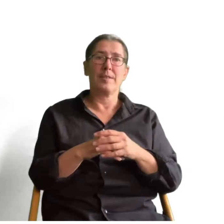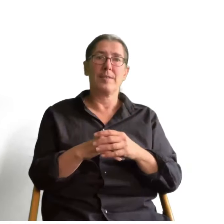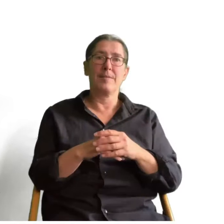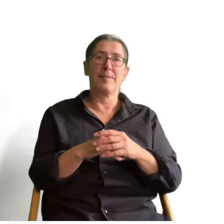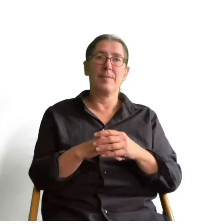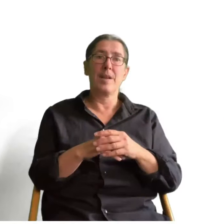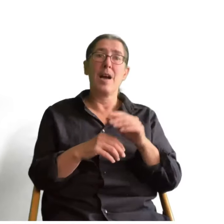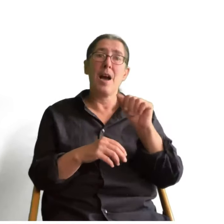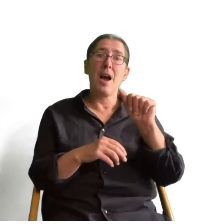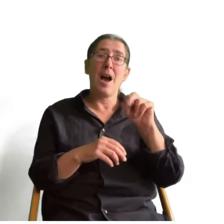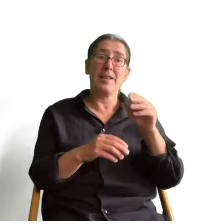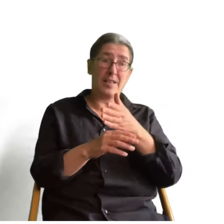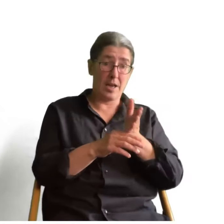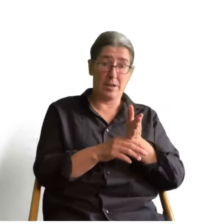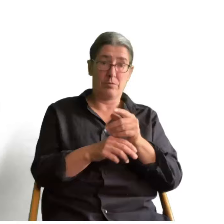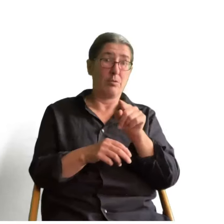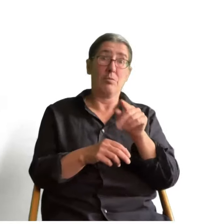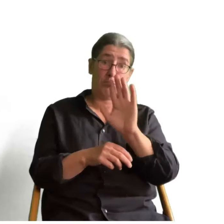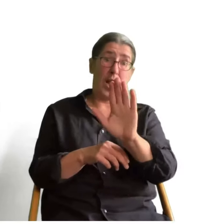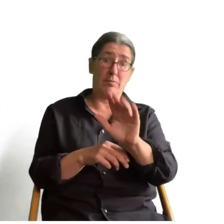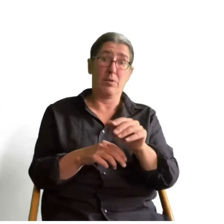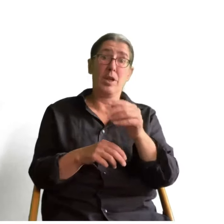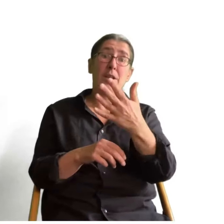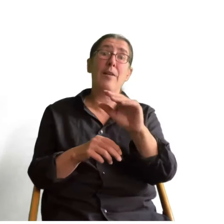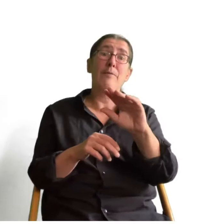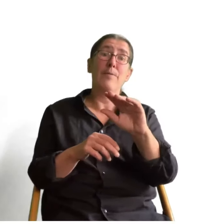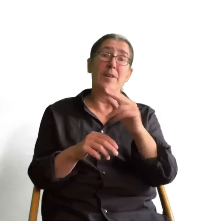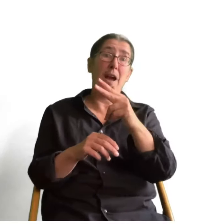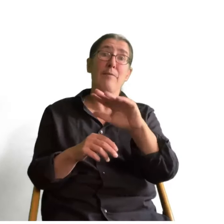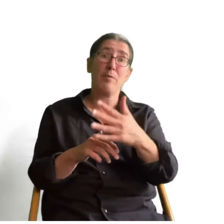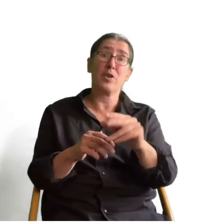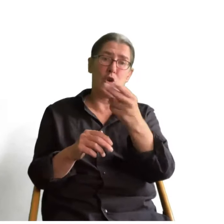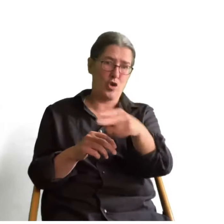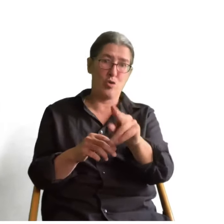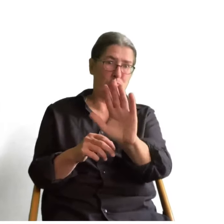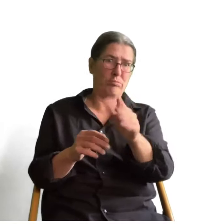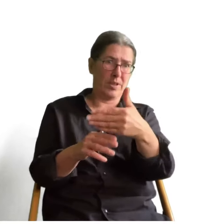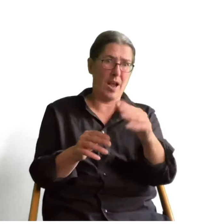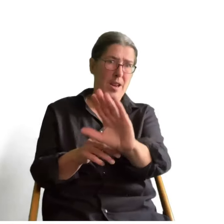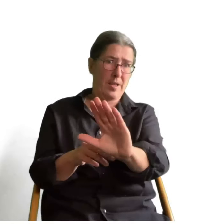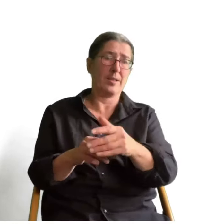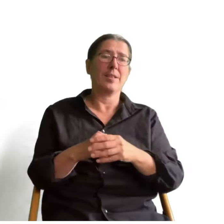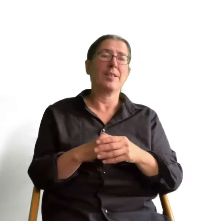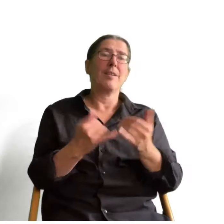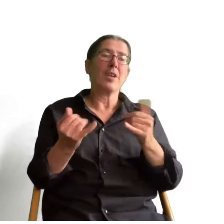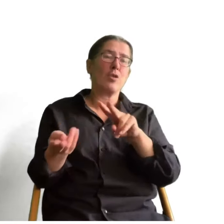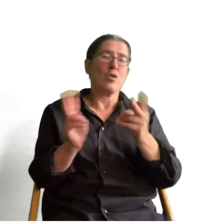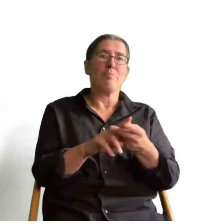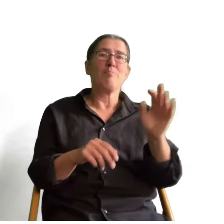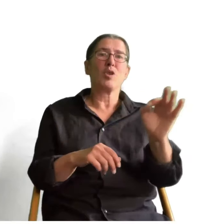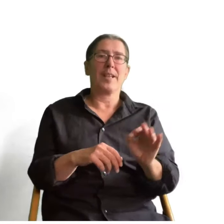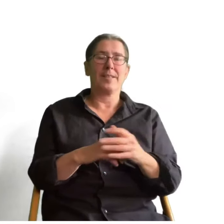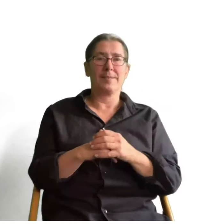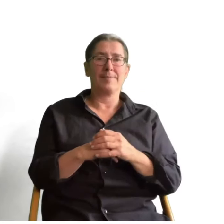So, wie gibt man jetzt die Anteile, also deinen Anteil von 3/5 Euro, in